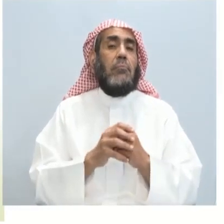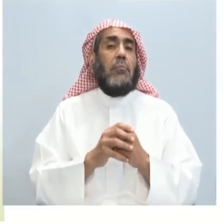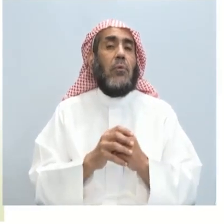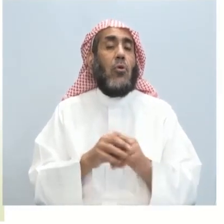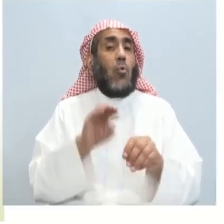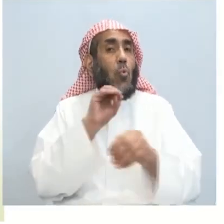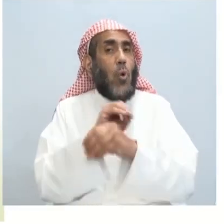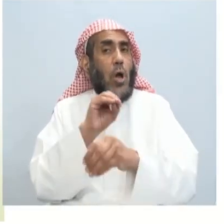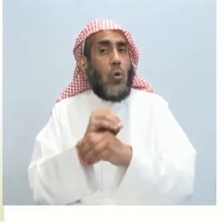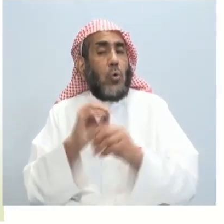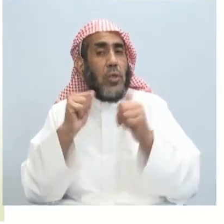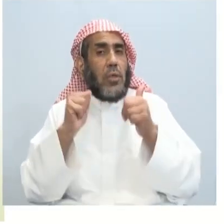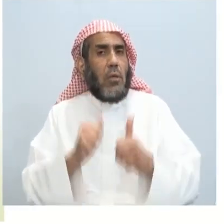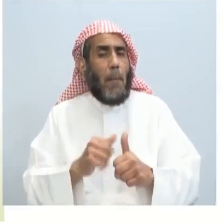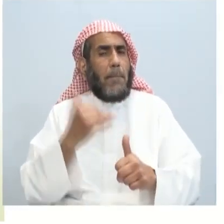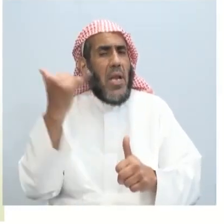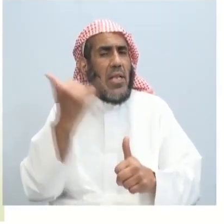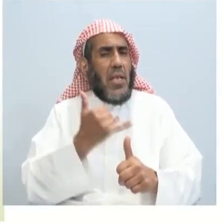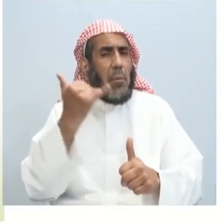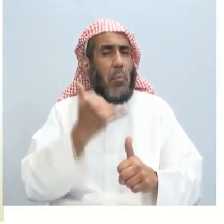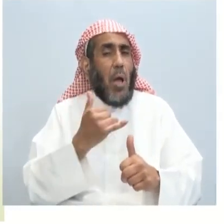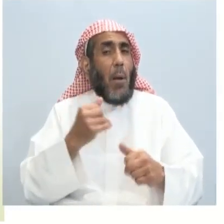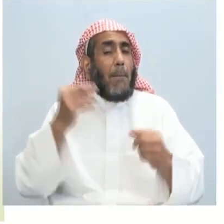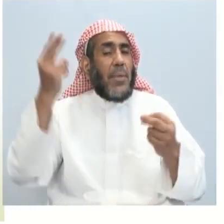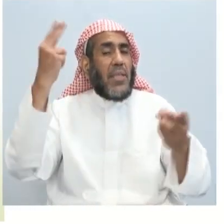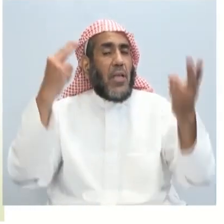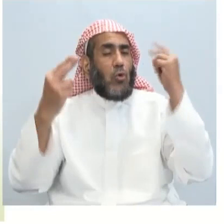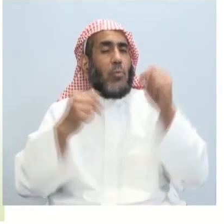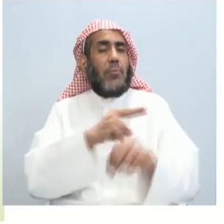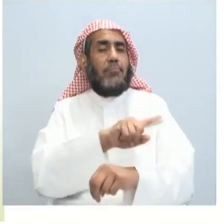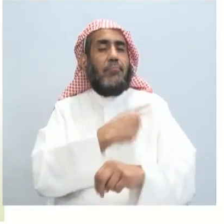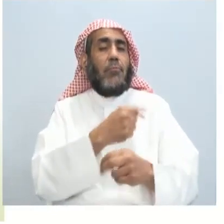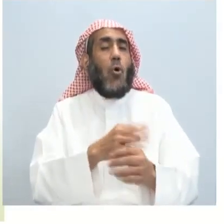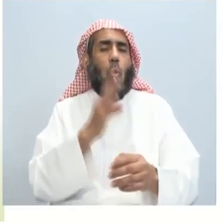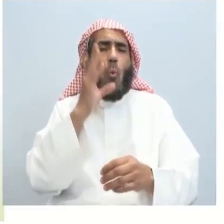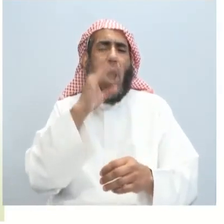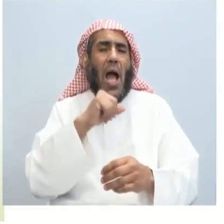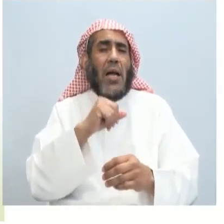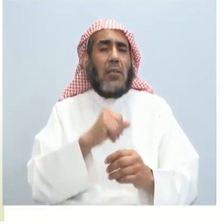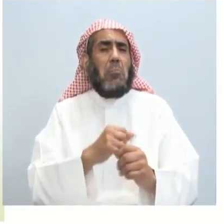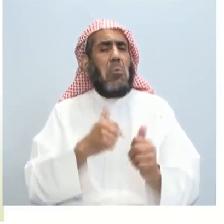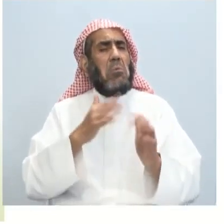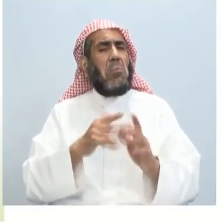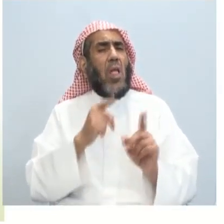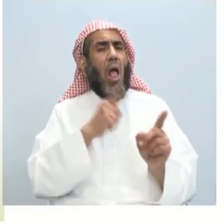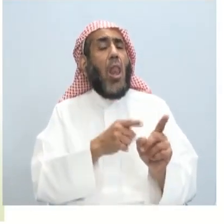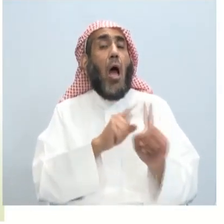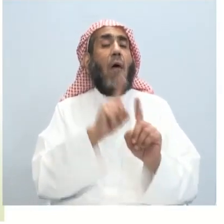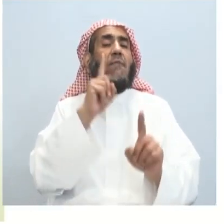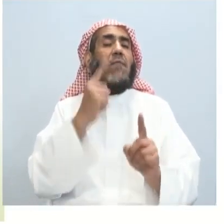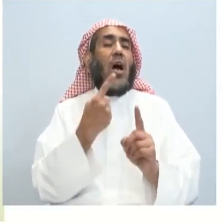ويوصي تلاميذه بالاهتمام بالتجربه وعدم التعويل الا